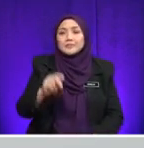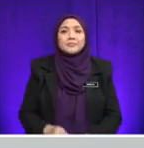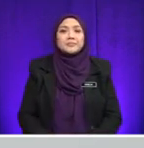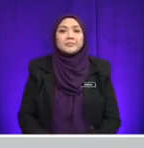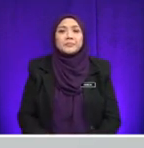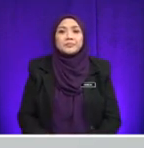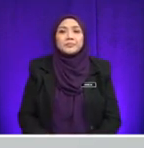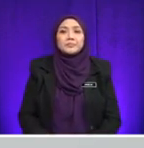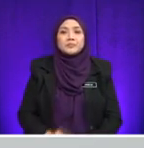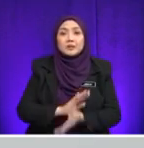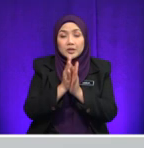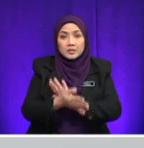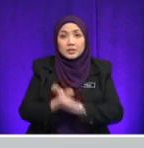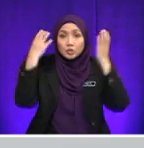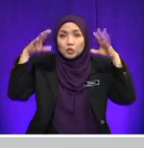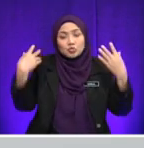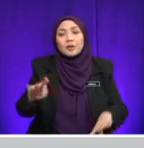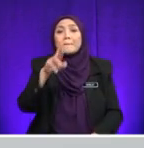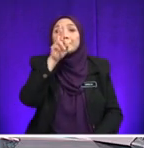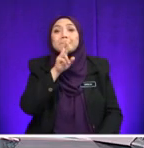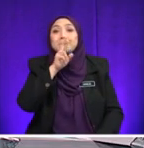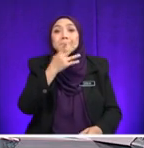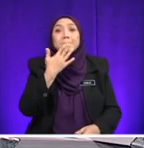jadi gudang merah